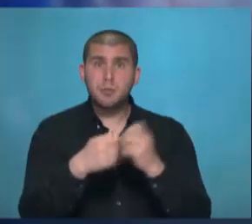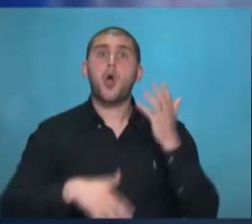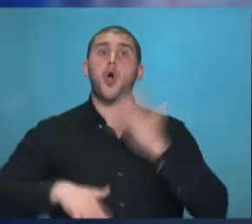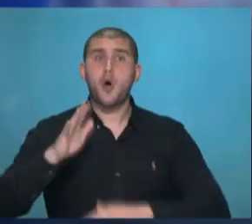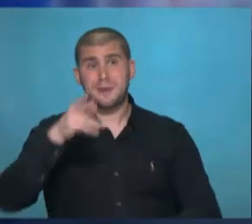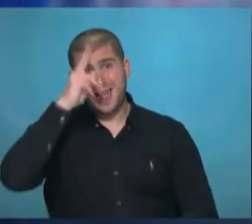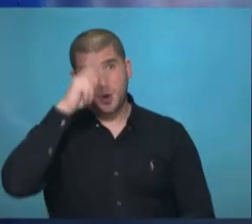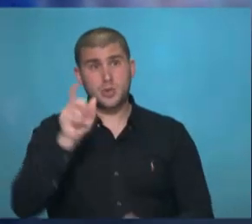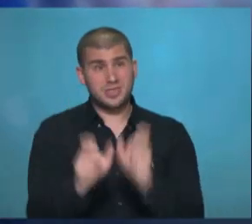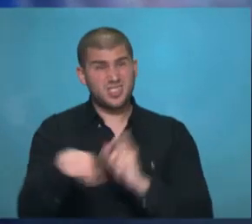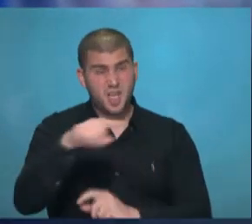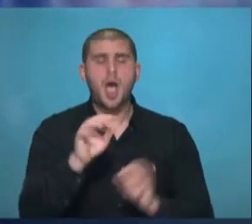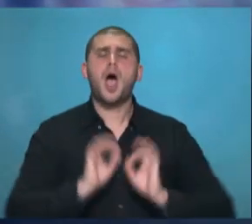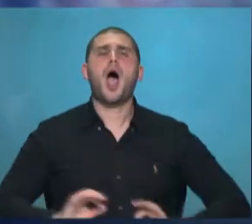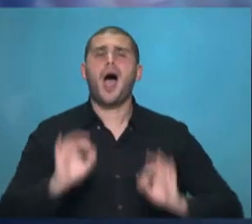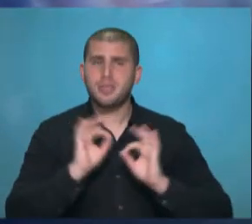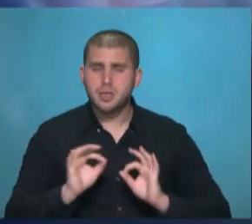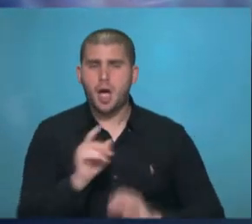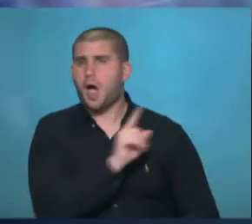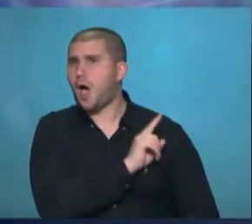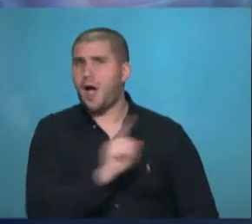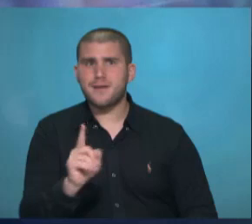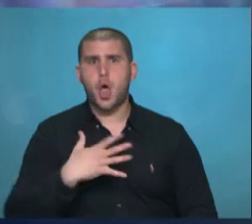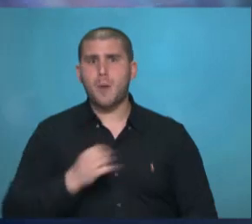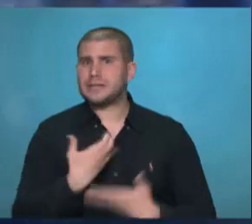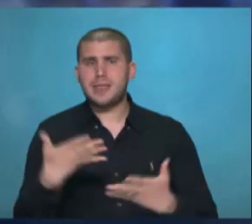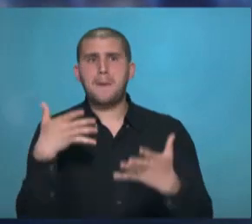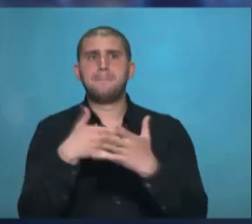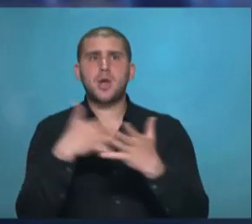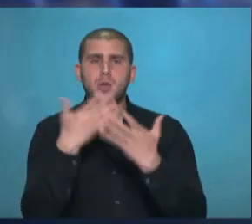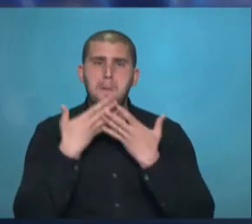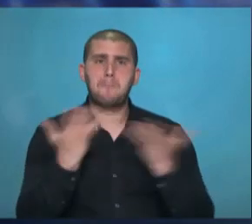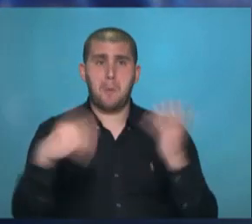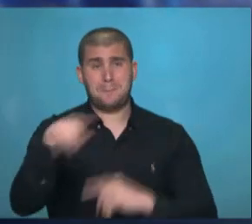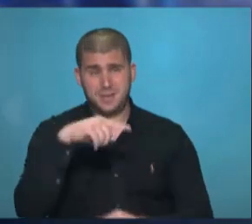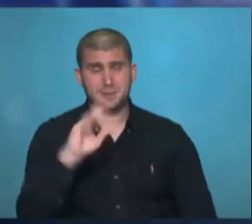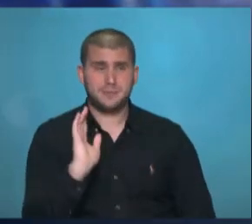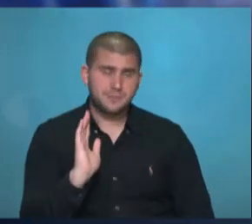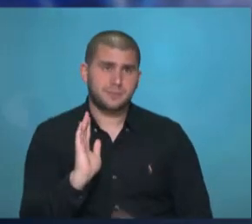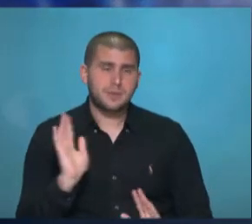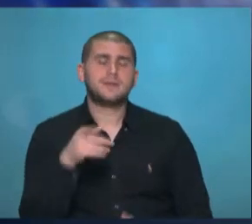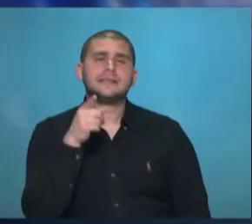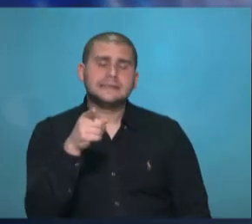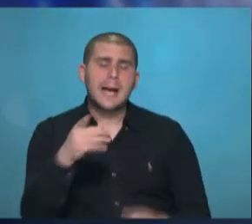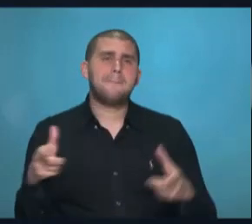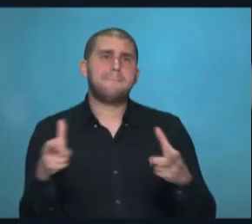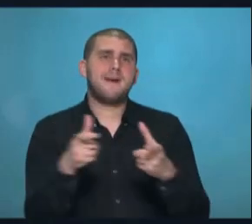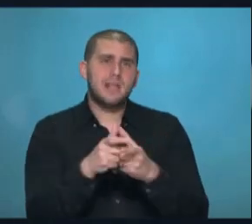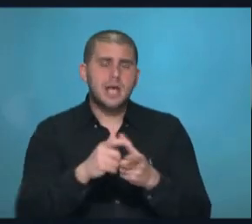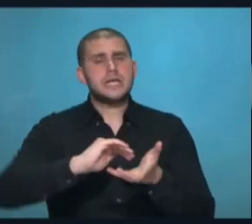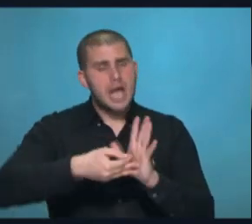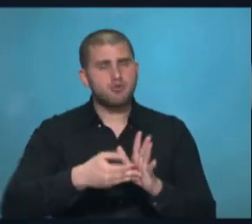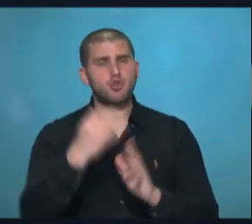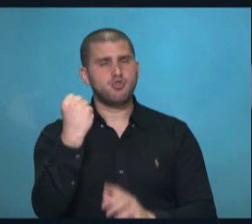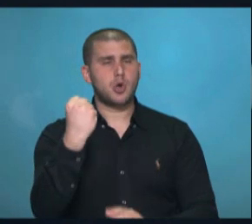הליכוד, עדיין אף אחד מהם לא יעיז להביע את הביקורת הזאת באופן פומבי, וכמובן שמחר מוסדות המפלגה יאשרו את השריון